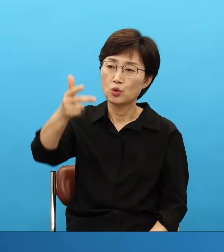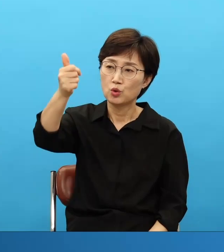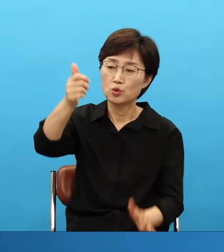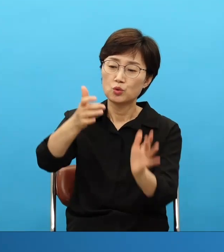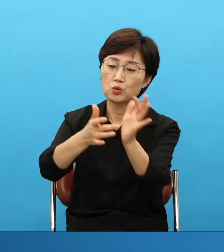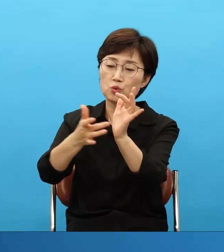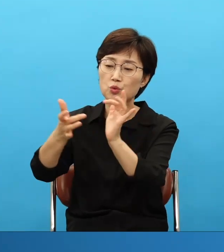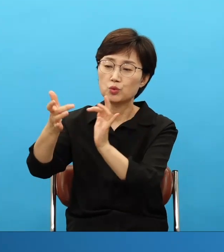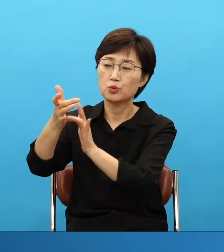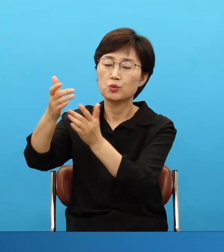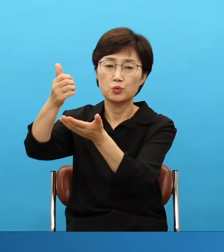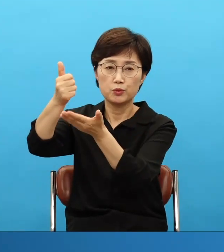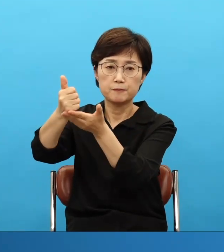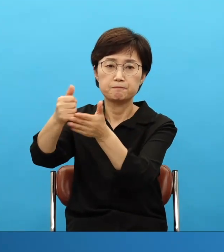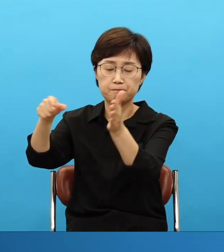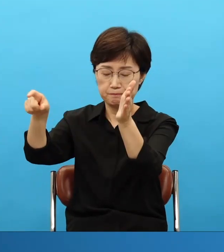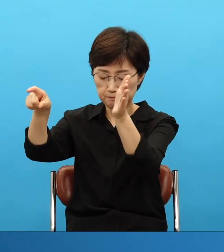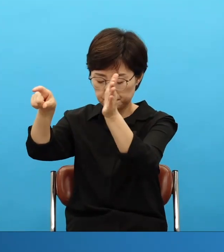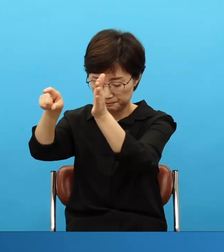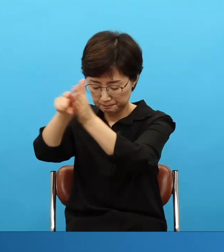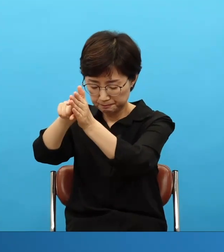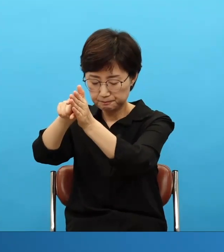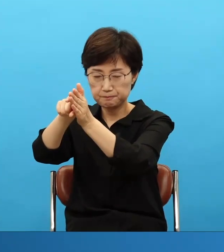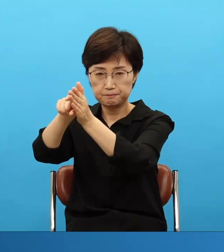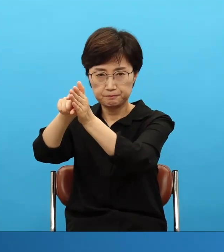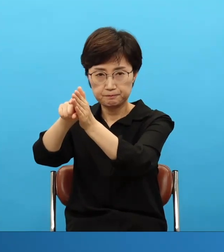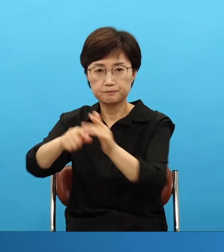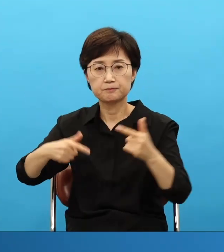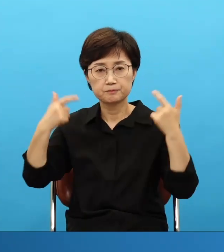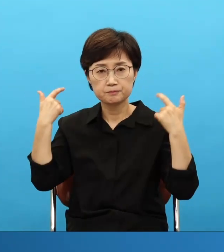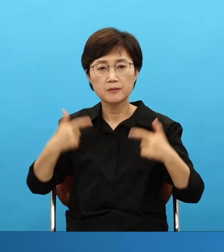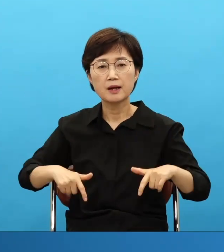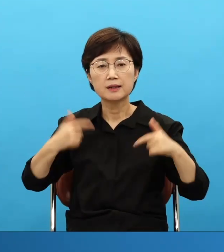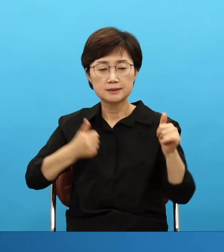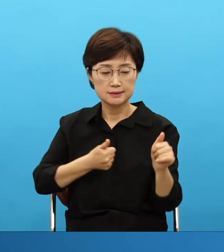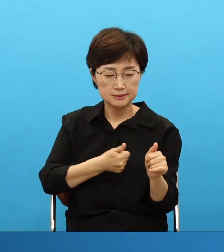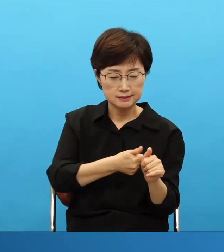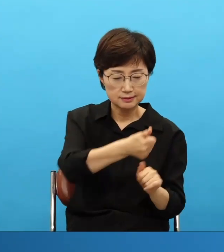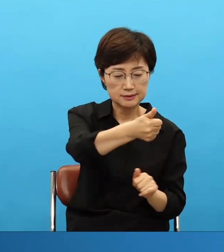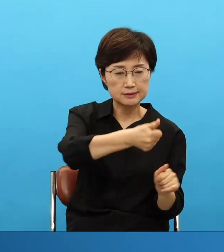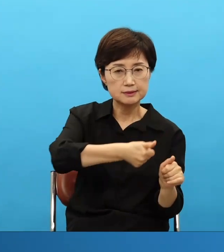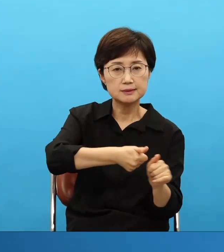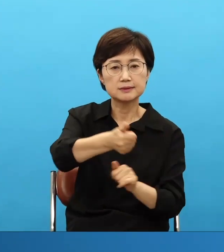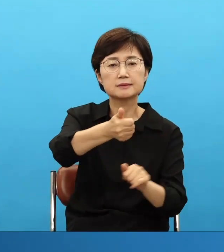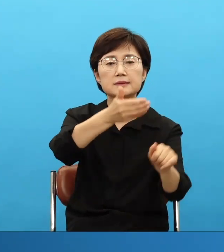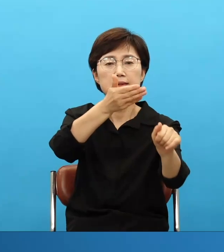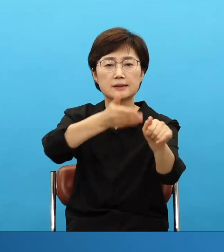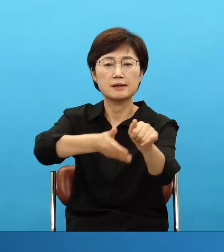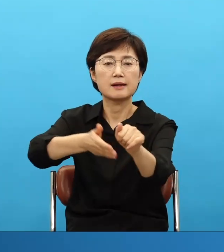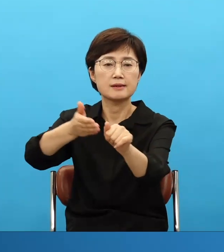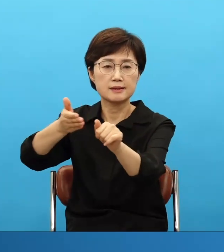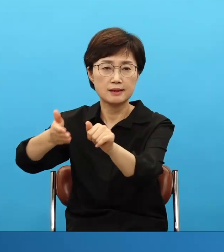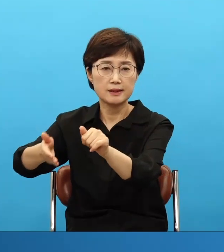새고 주 수를 믿도 늘